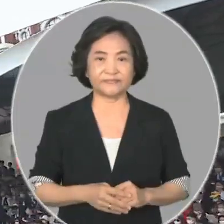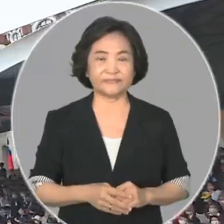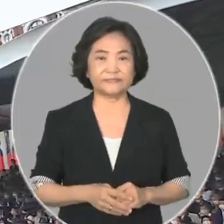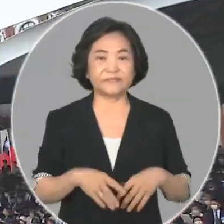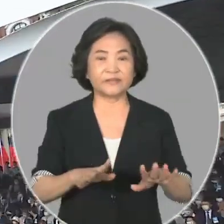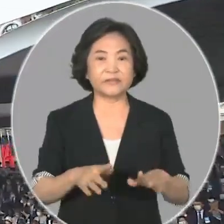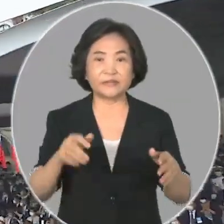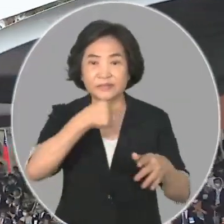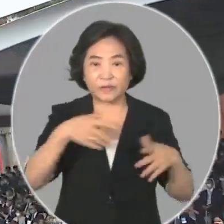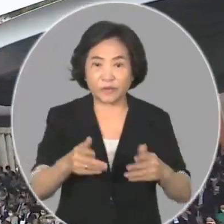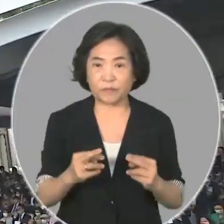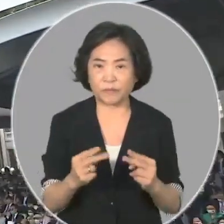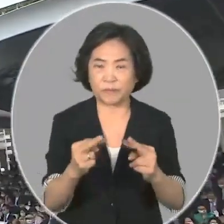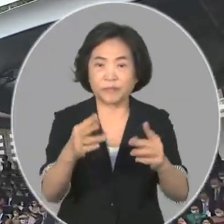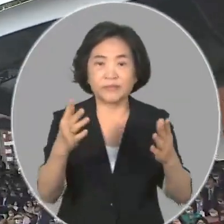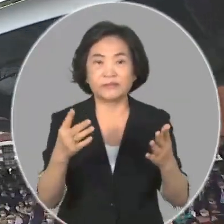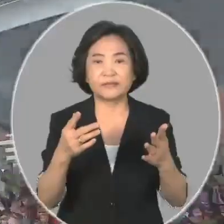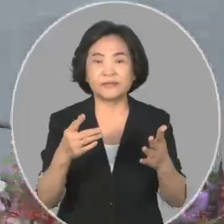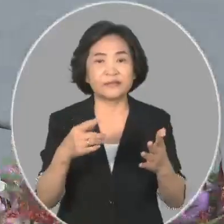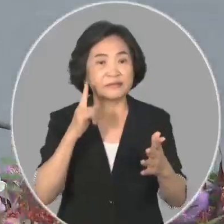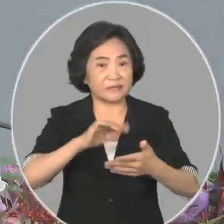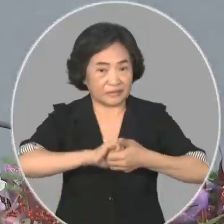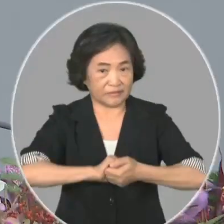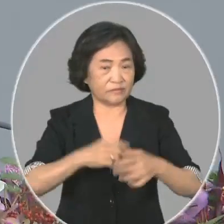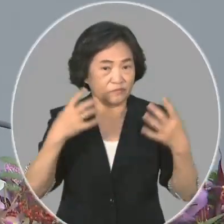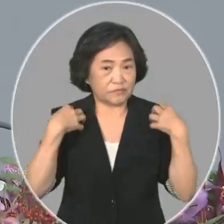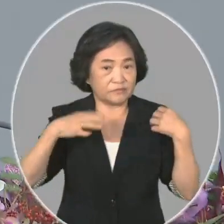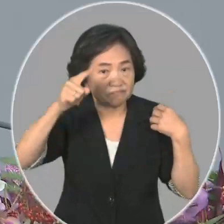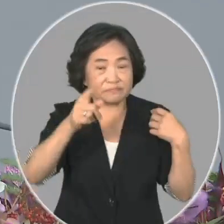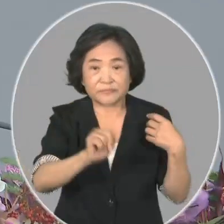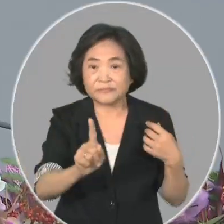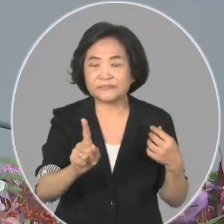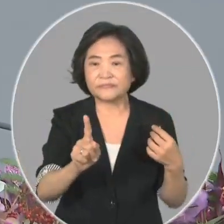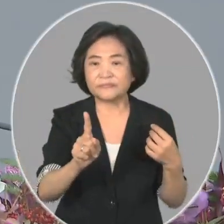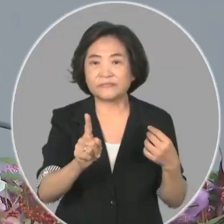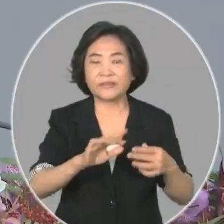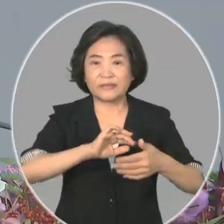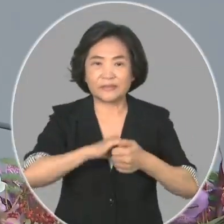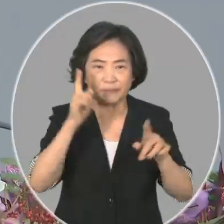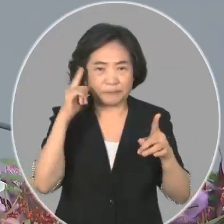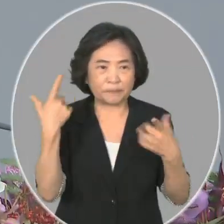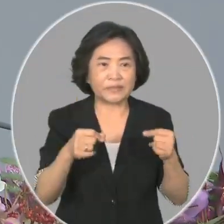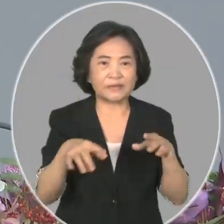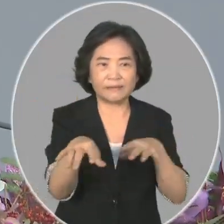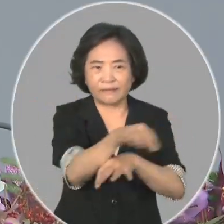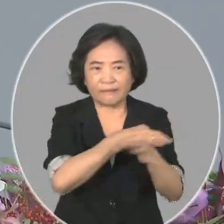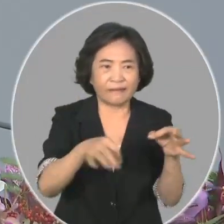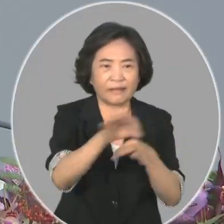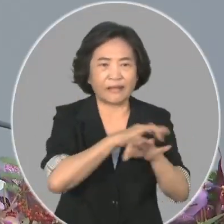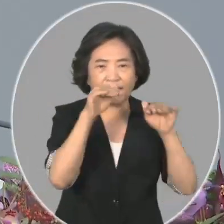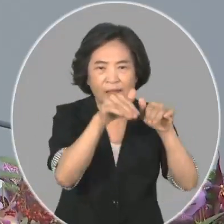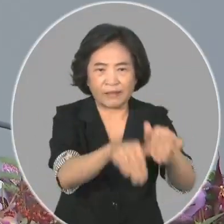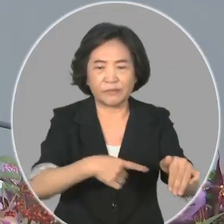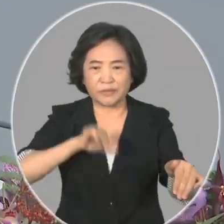打造更强韧的国家，首要的任务就是建立能够在逆势中因应变局、站